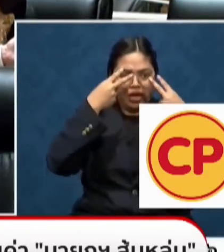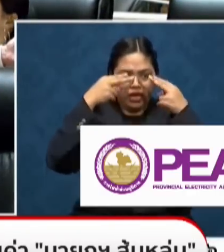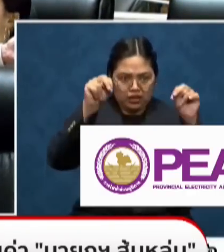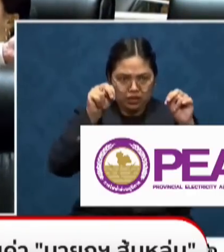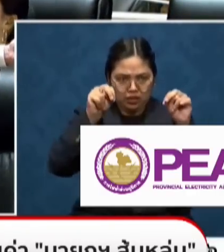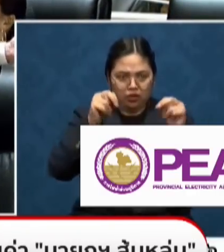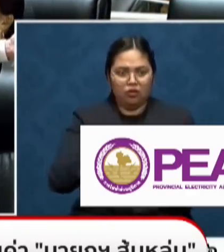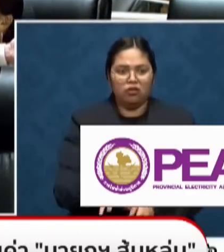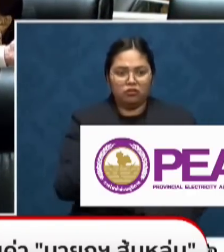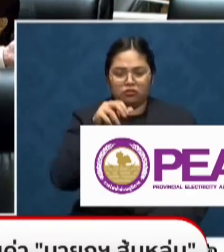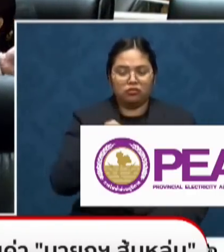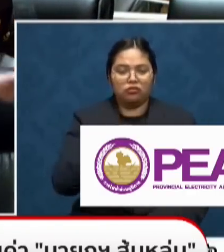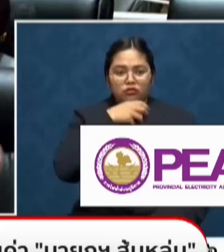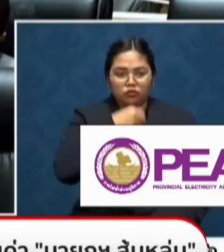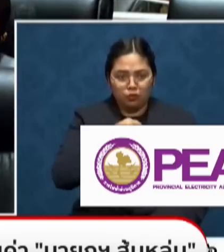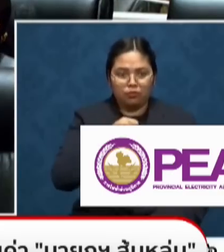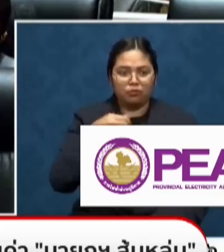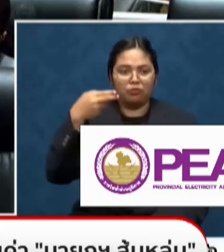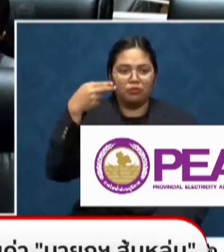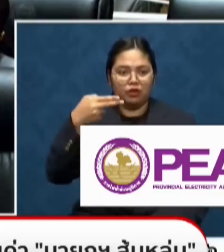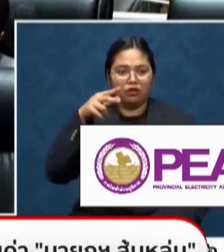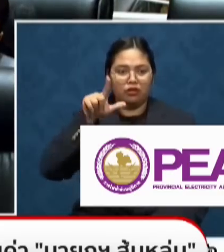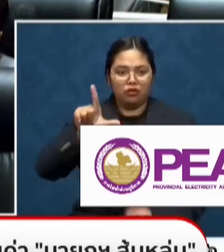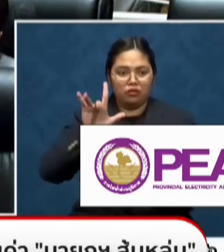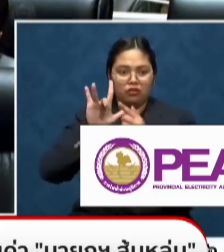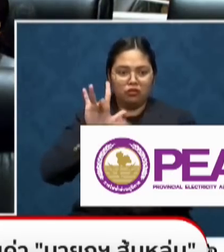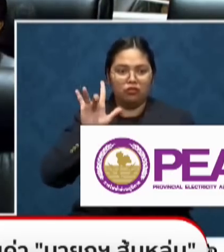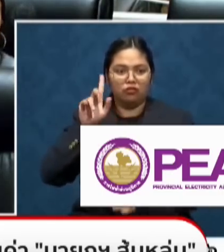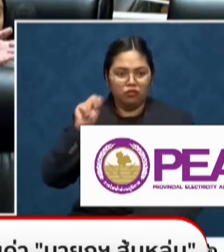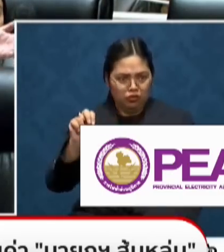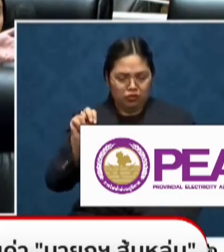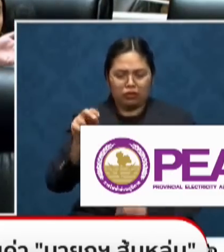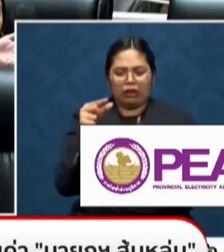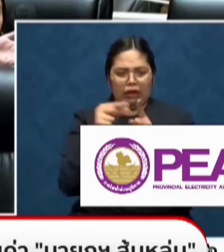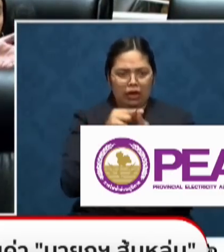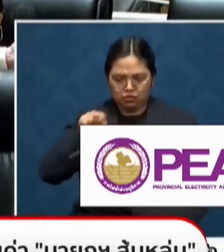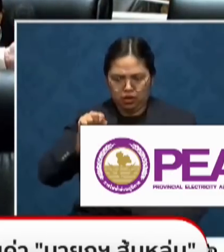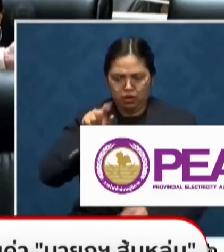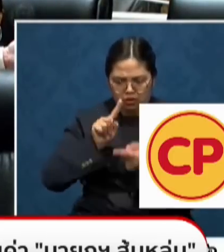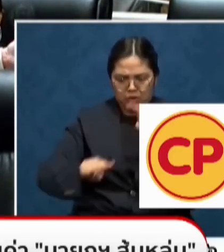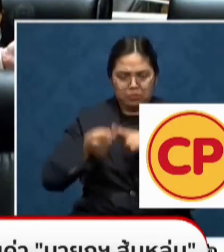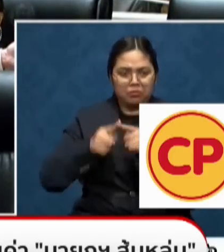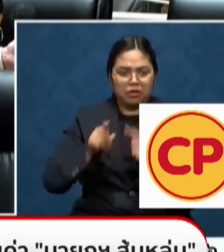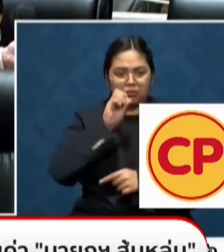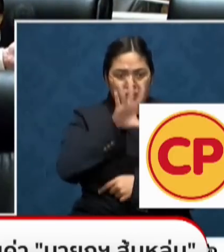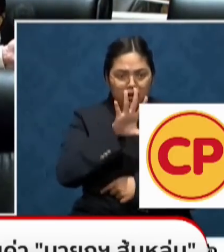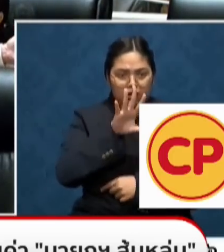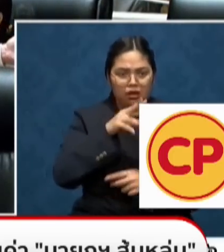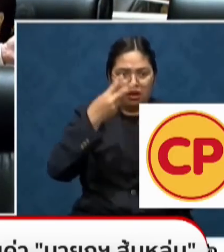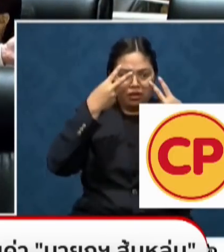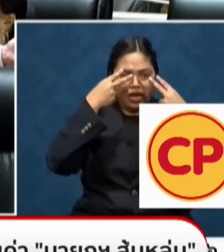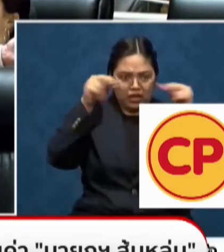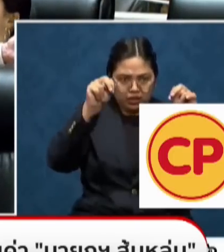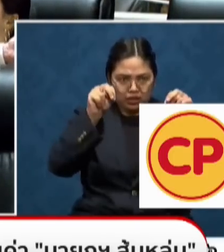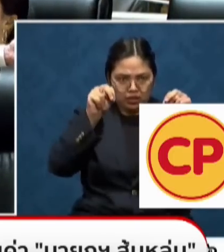ฐสภาในเวทีนี้นะคะทีนี้ปรากฏว่าโอ้โหท่านนี้เดือดมาแต่ไหนแต่ไรแล้วสสวิโร